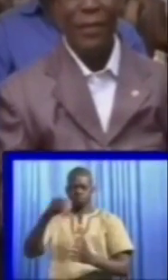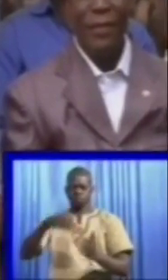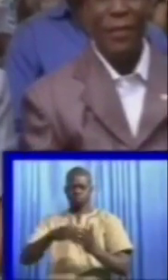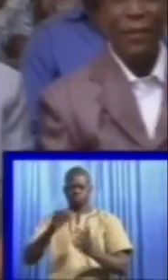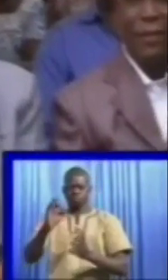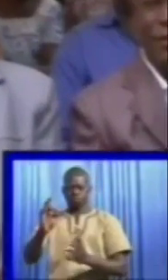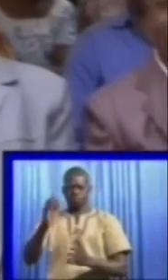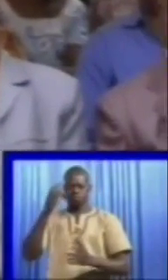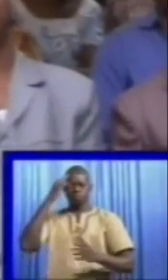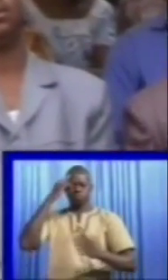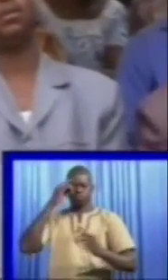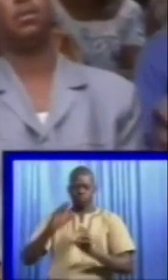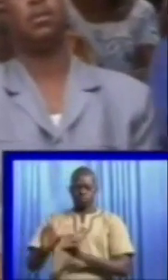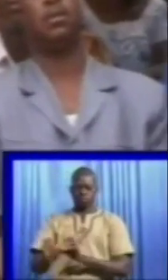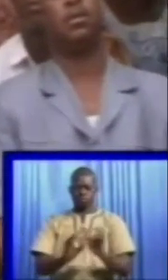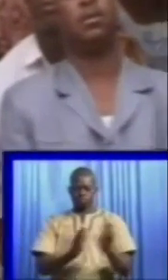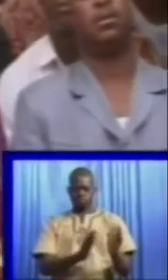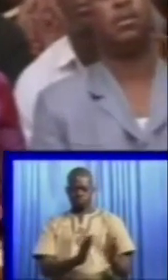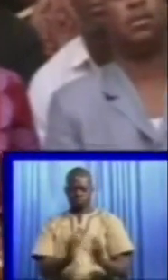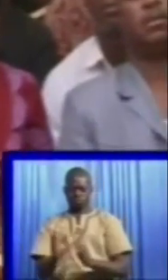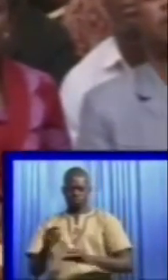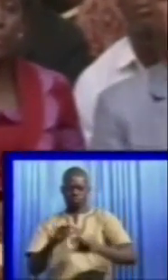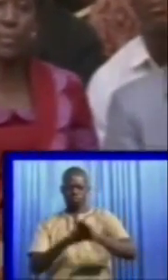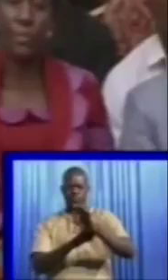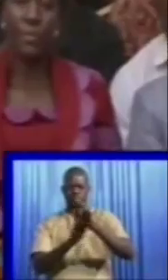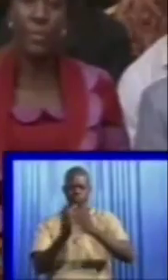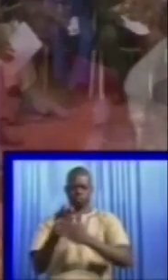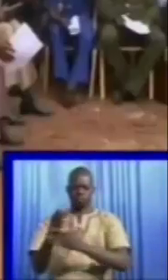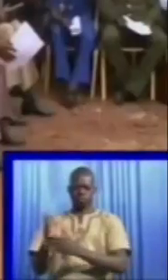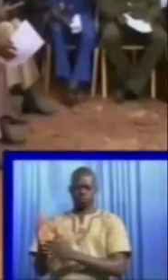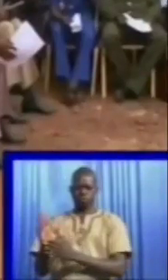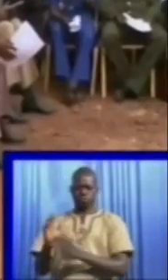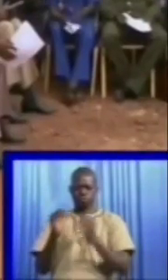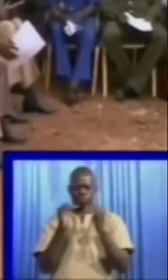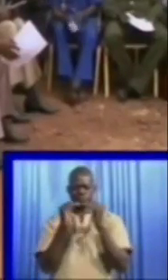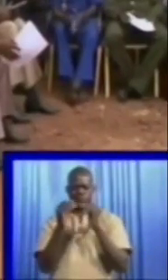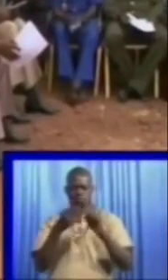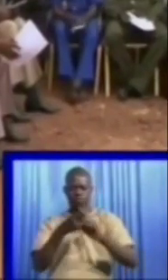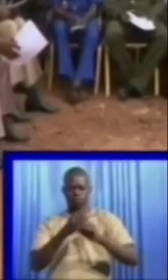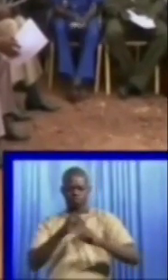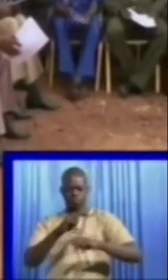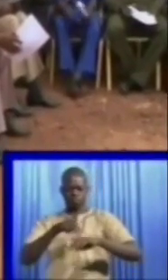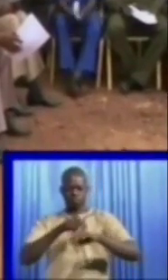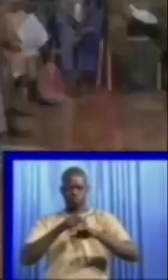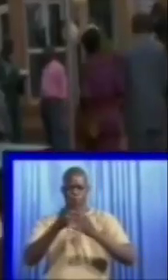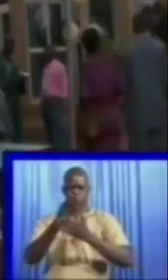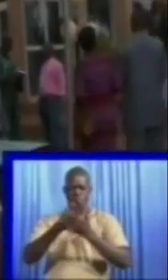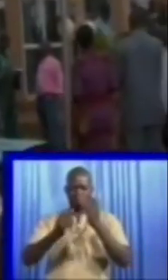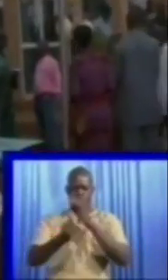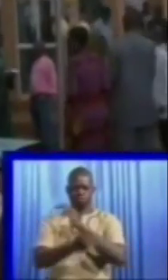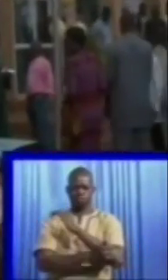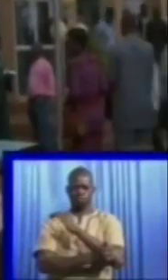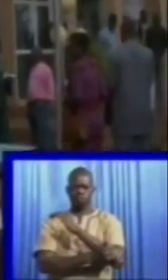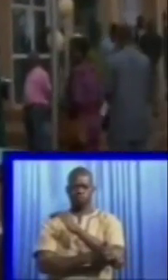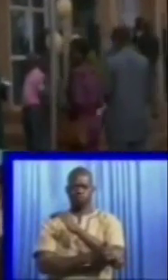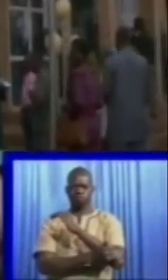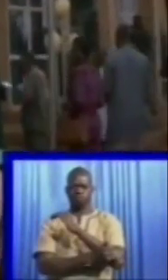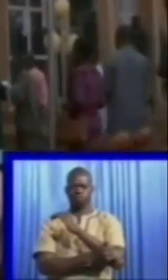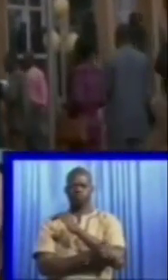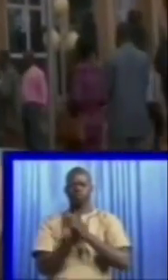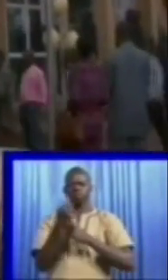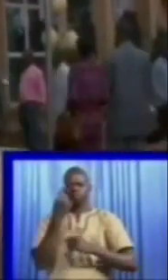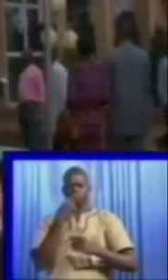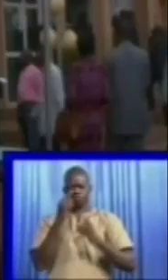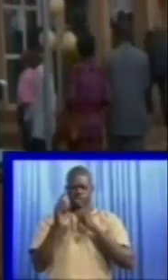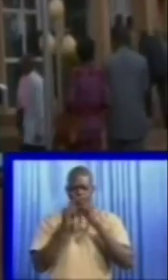CFA pour réaliser un aménagement durable, décentralisé et équitable des ressources naturelles dans cette partie du pays. Qui parle de